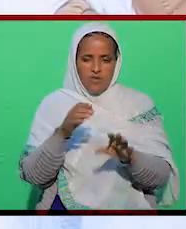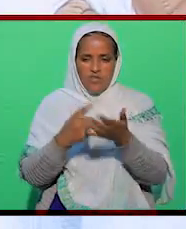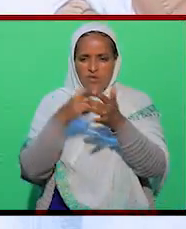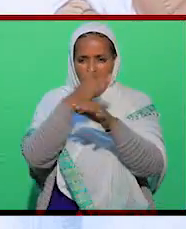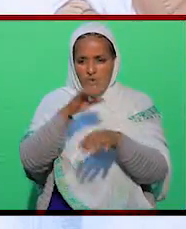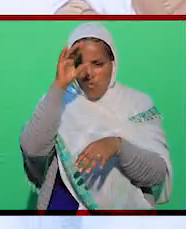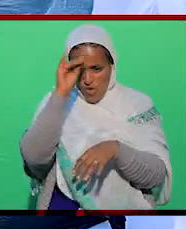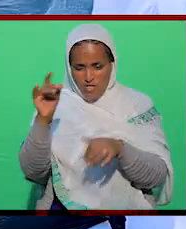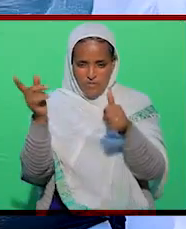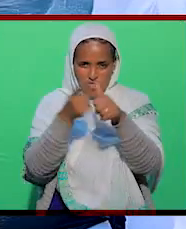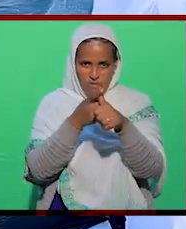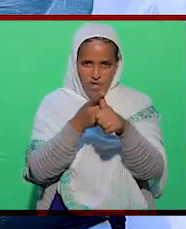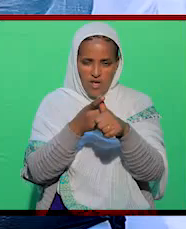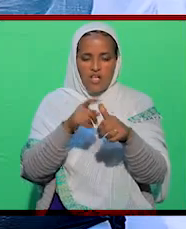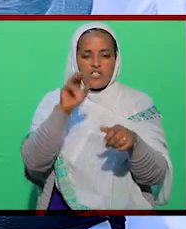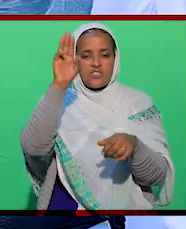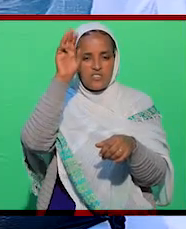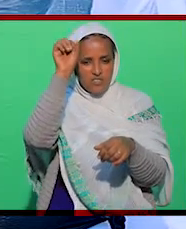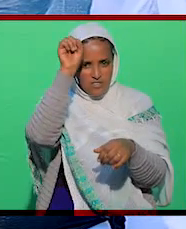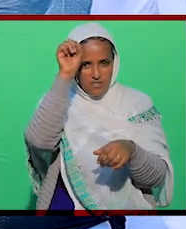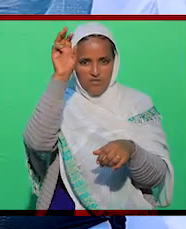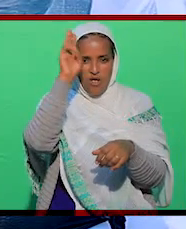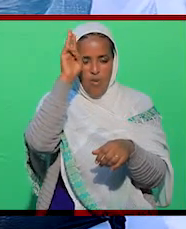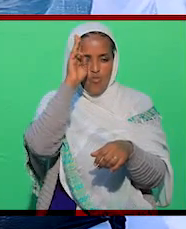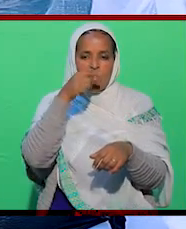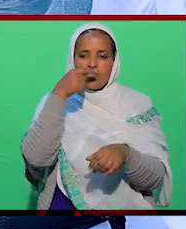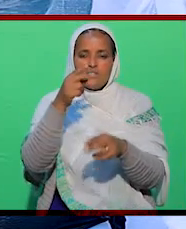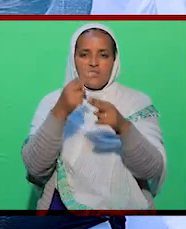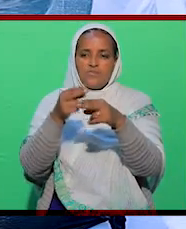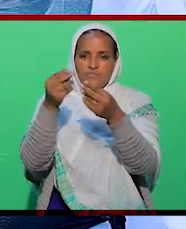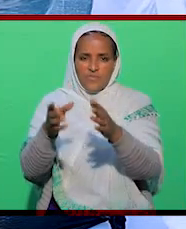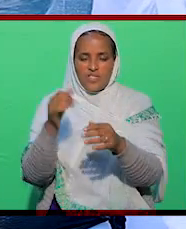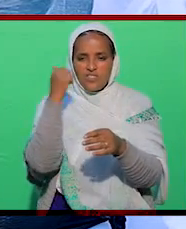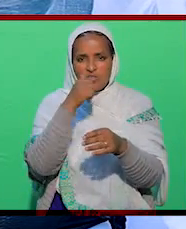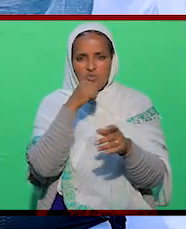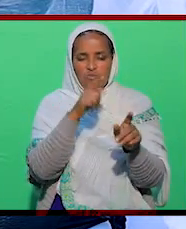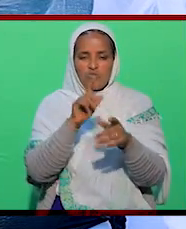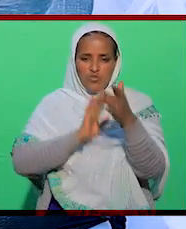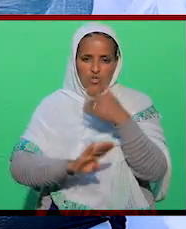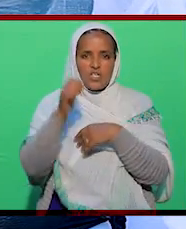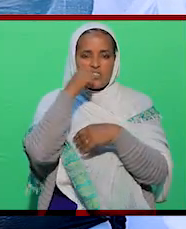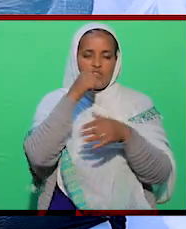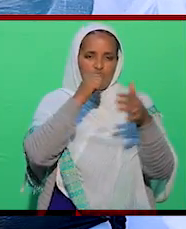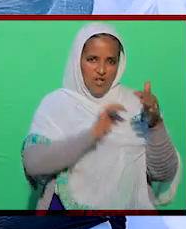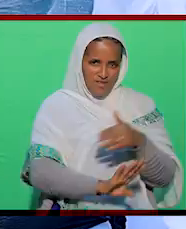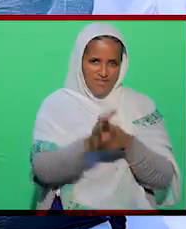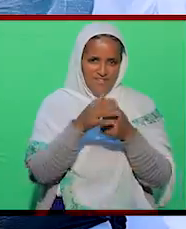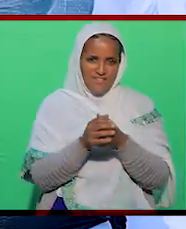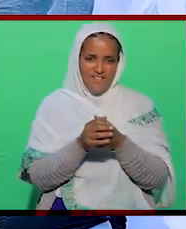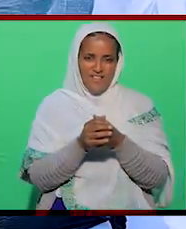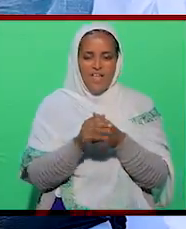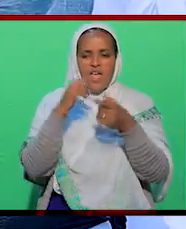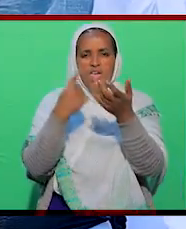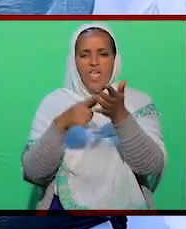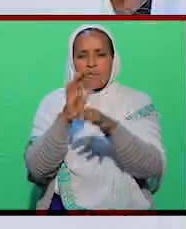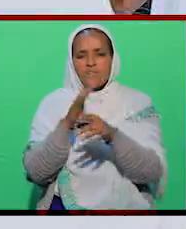ያስፈልጋል? ከዛ ቀጠለና ወንድ ነው የምትወልጁ መጀመሪያ ሳሙኤል ብየዋለሁ ብሎ ስም አወጣ እና ሴትዮዋ ደግሞ ስትወልድ ሴት